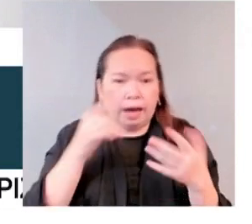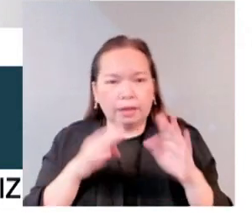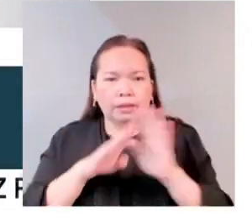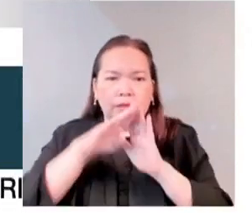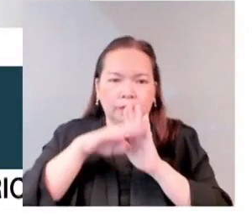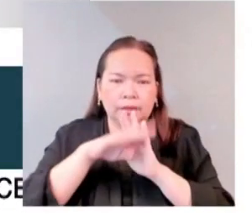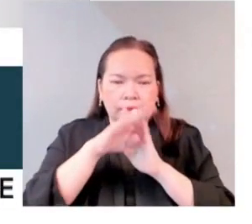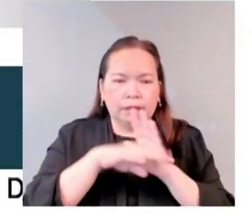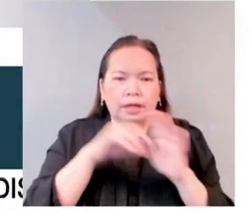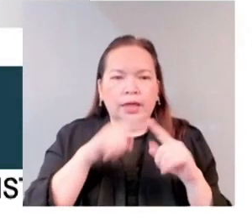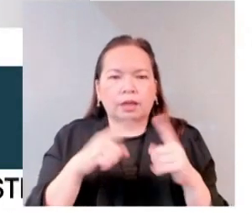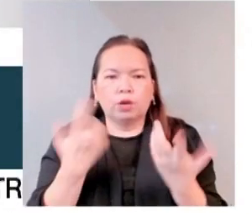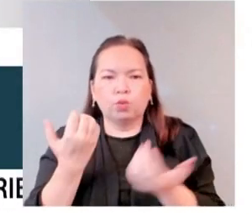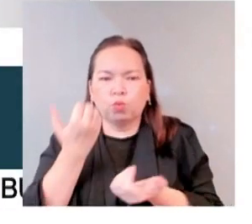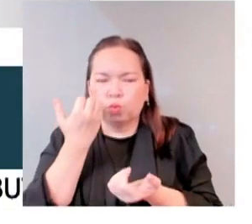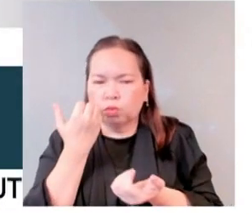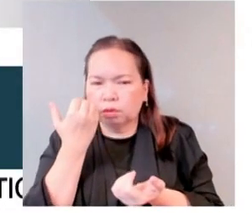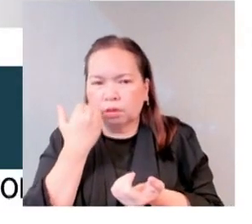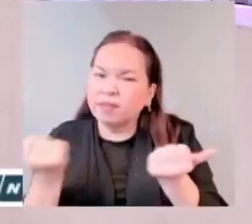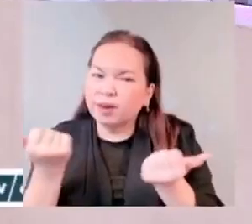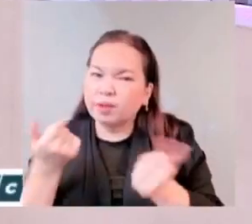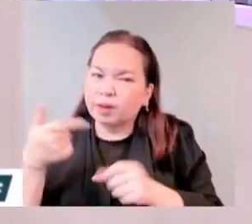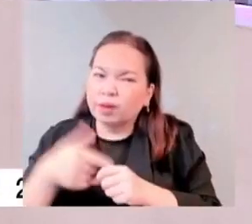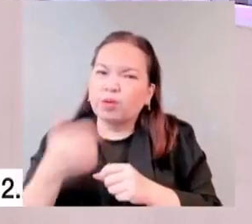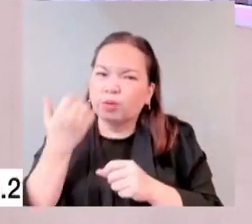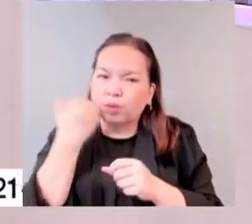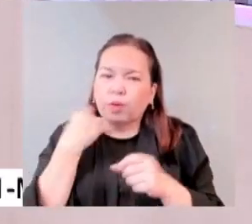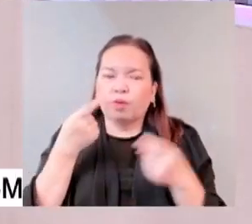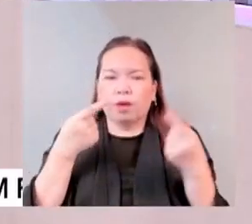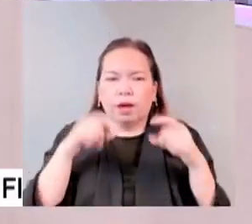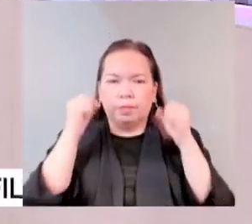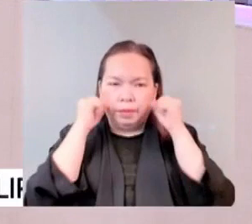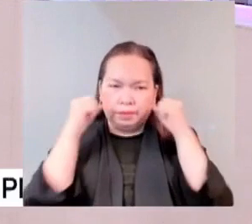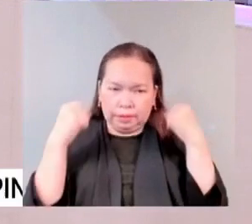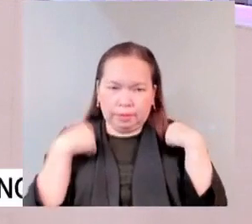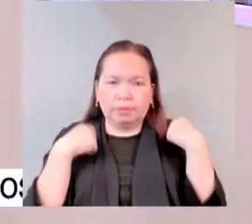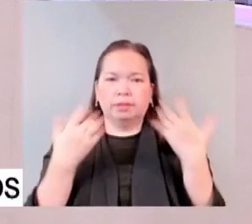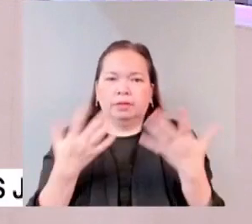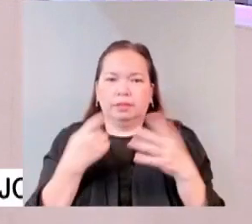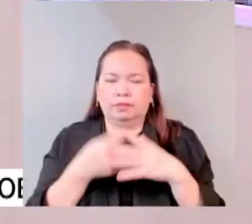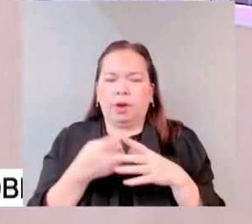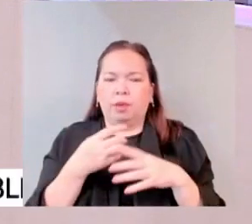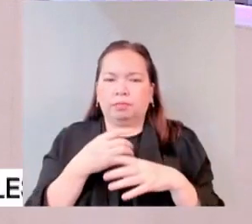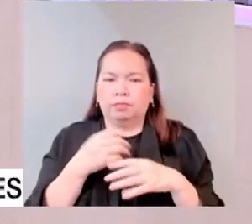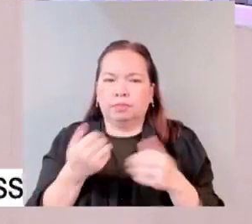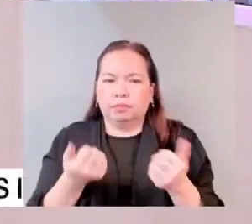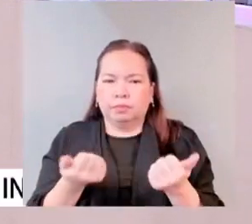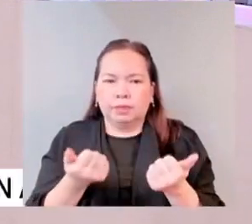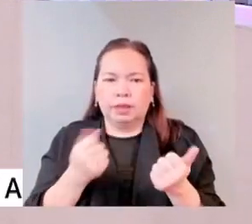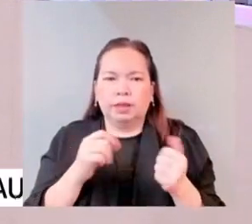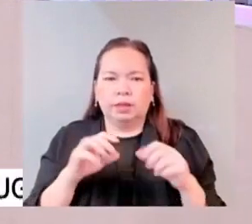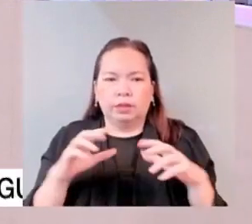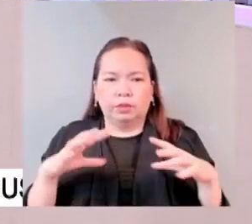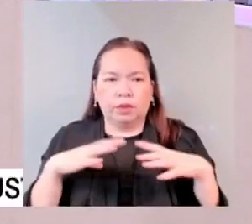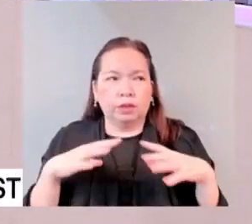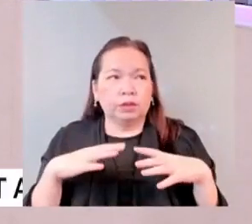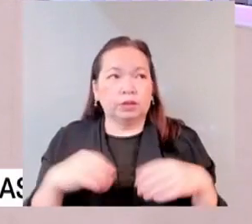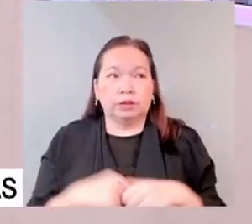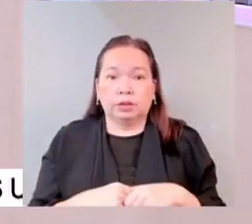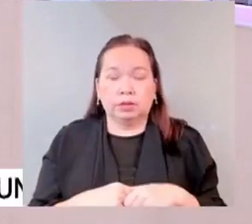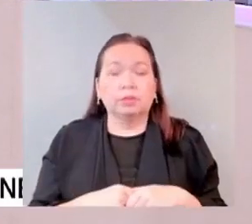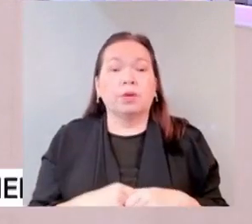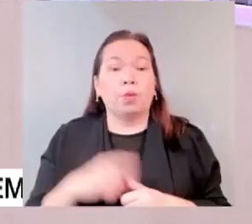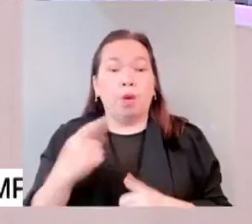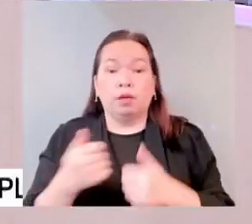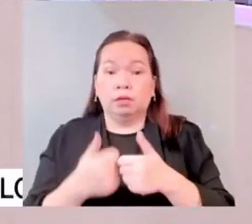ng Saudi Arabia at ng Russia. A senior official of the Department of Agriculture sees the price of rice going down